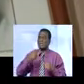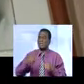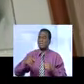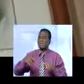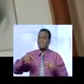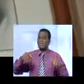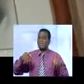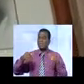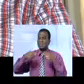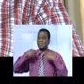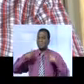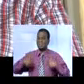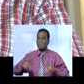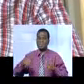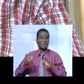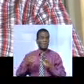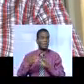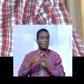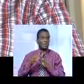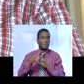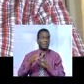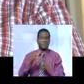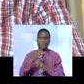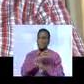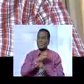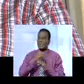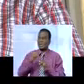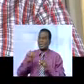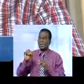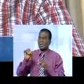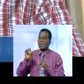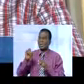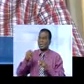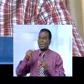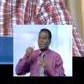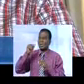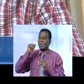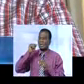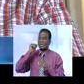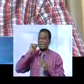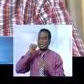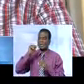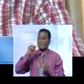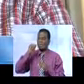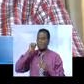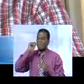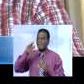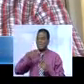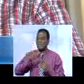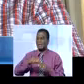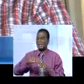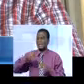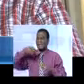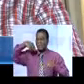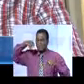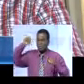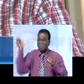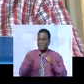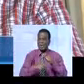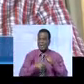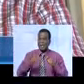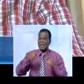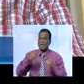nu. Et qu'il y a eu même d'autres, Madame Seri Kore qui a été